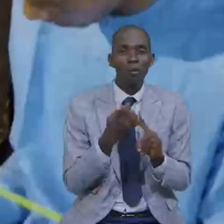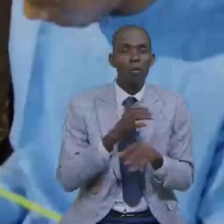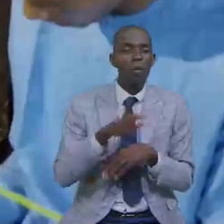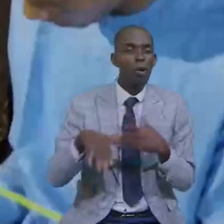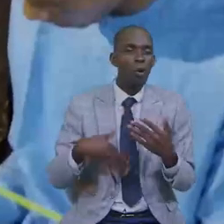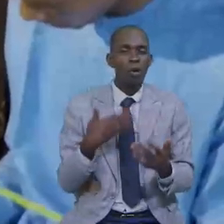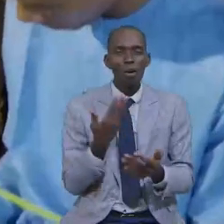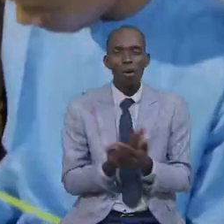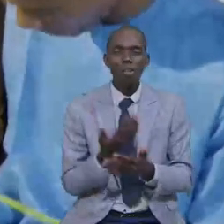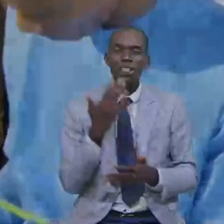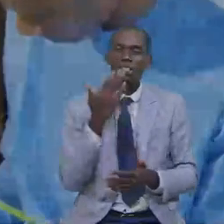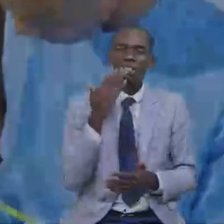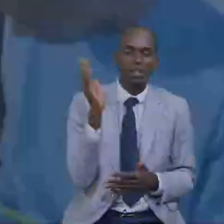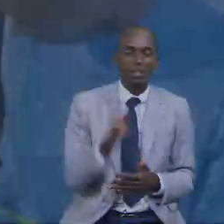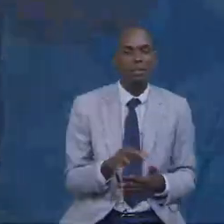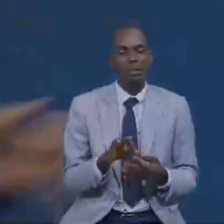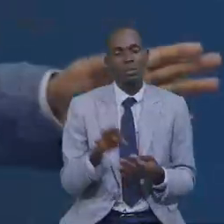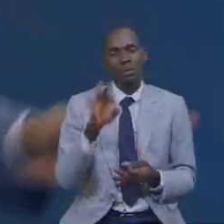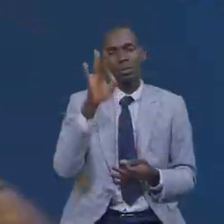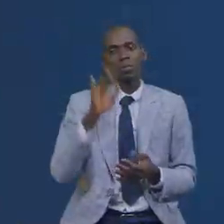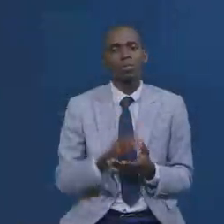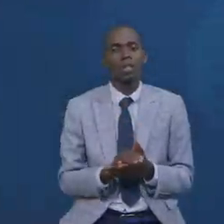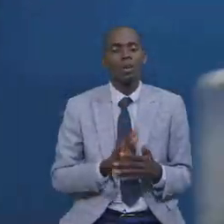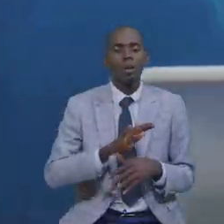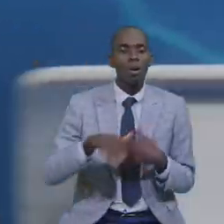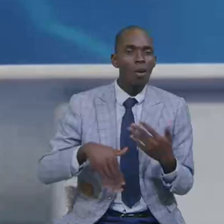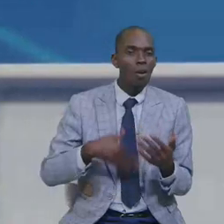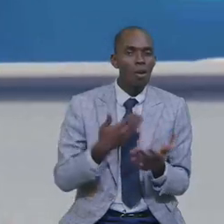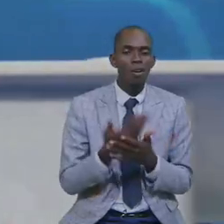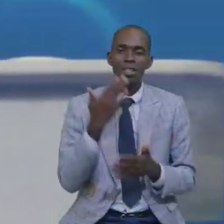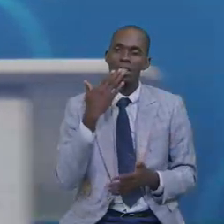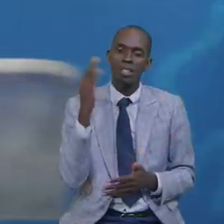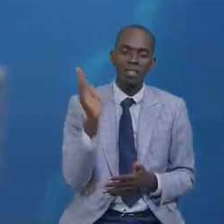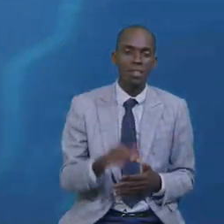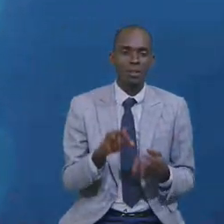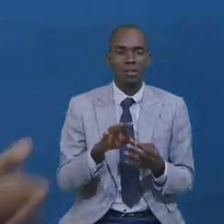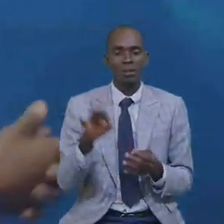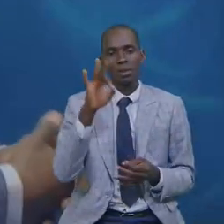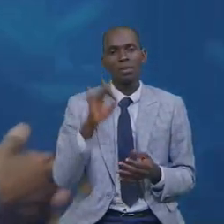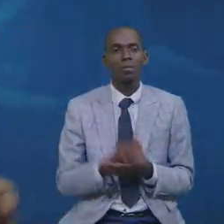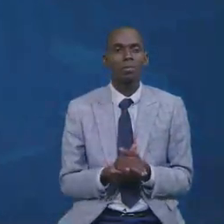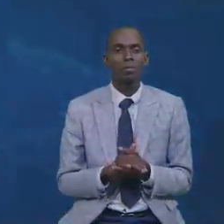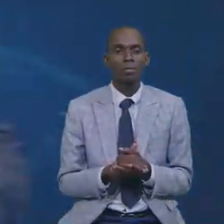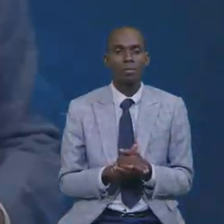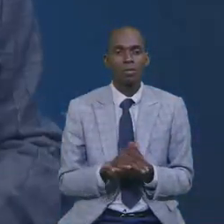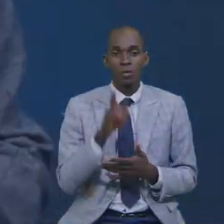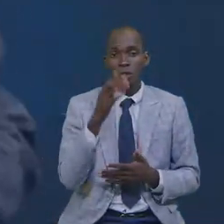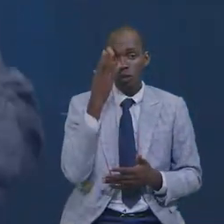de tous les mauvais esprits tous les mauvais esprits